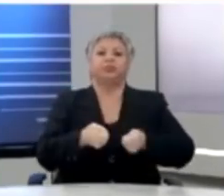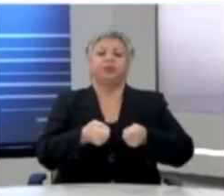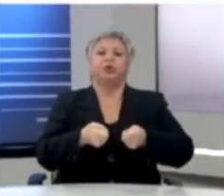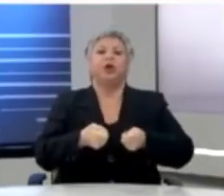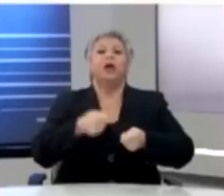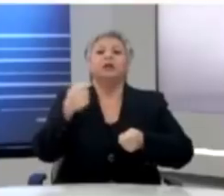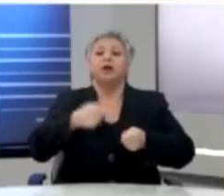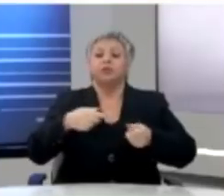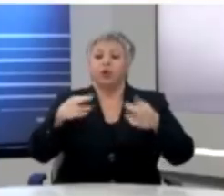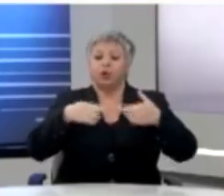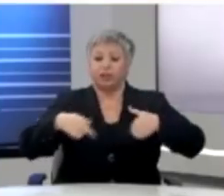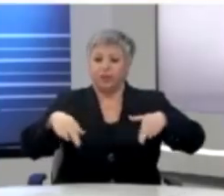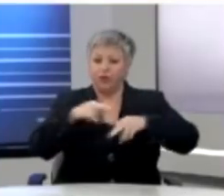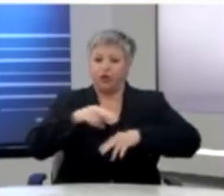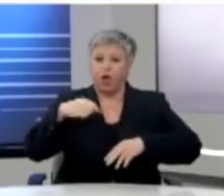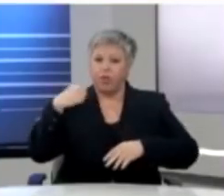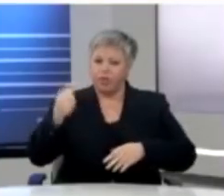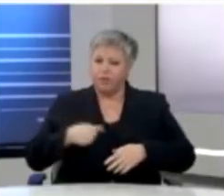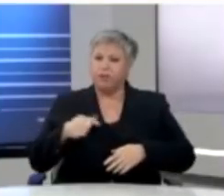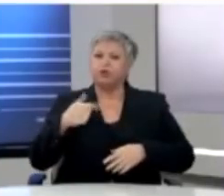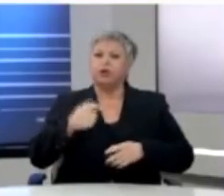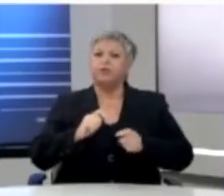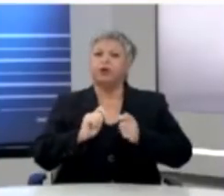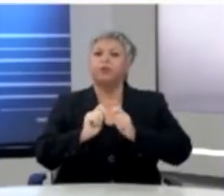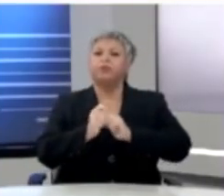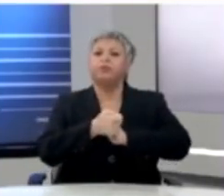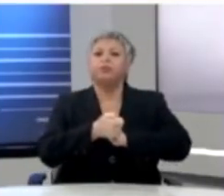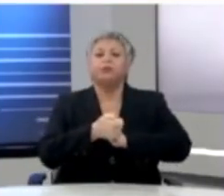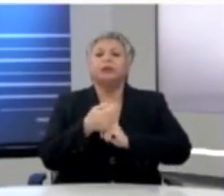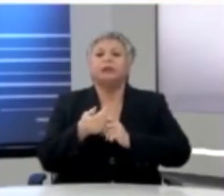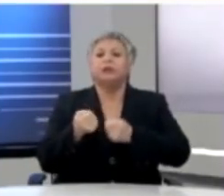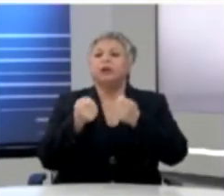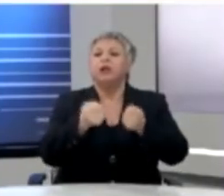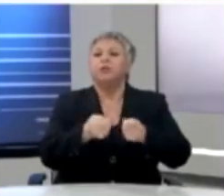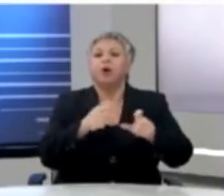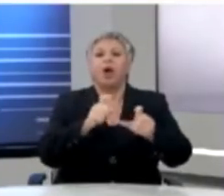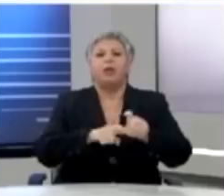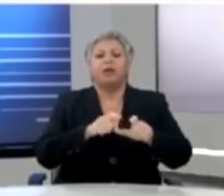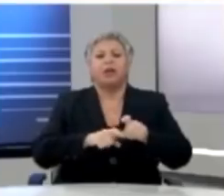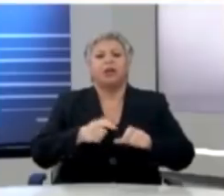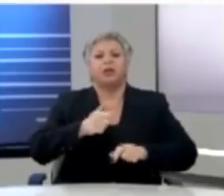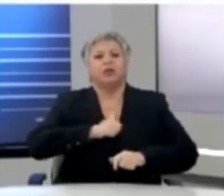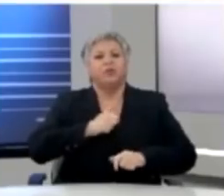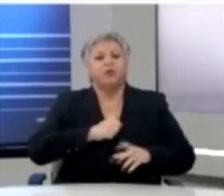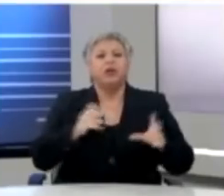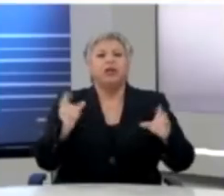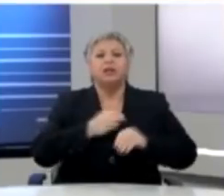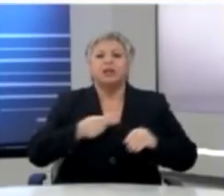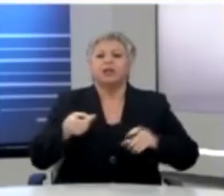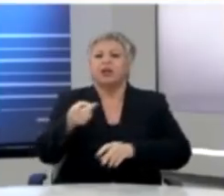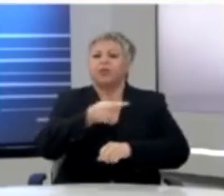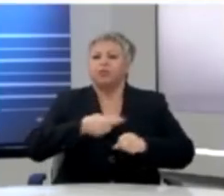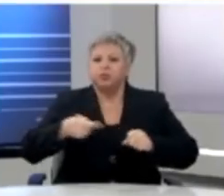δημοτικά συμβούλια να ιδιωτικοποιούν τομείς καθαριότητας, πρασίνου και ηλεκτροφωτισμού. Και αυτό